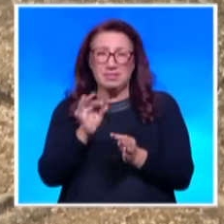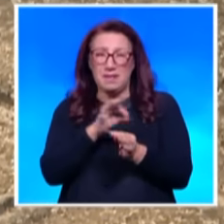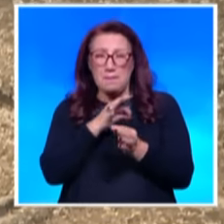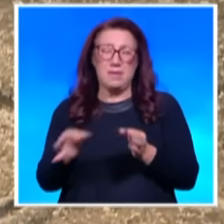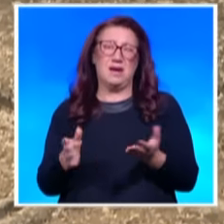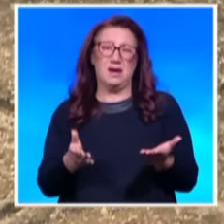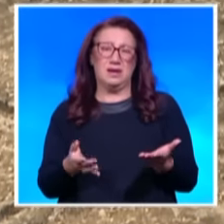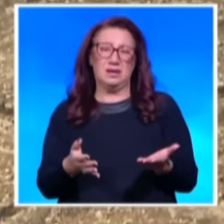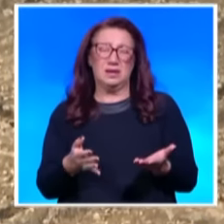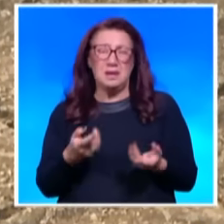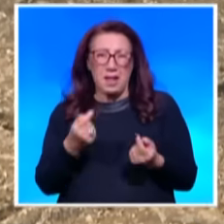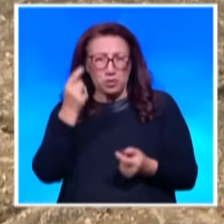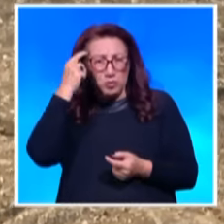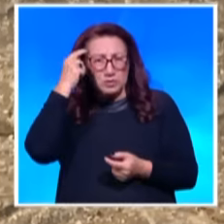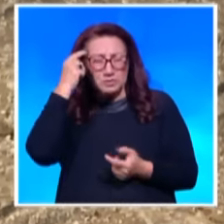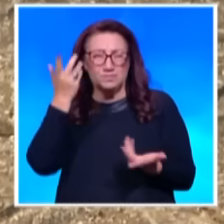Малко съзнание да имат.